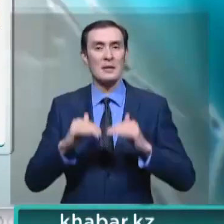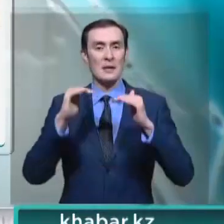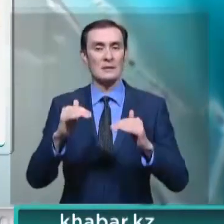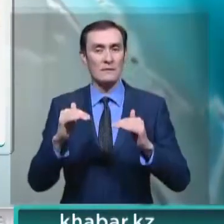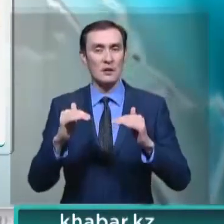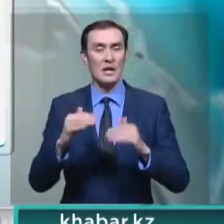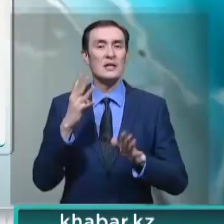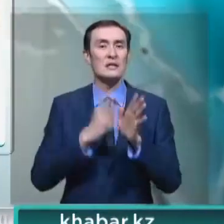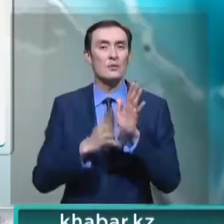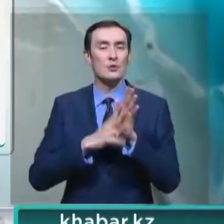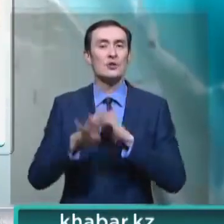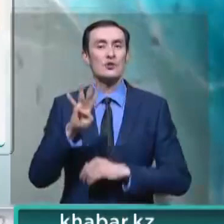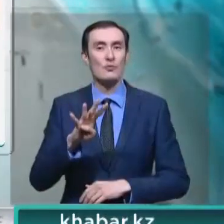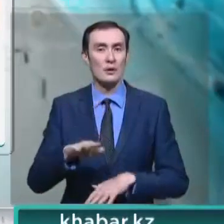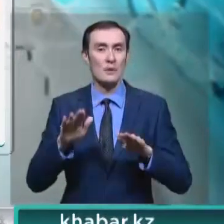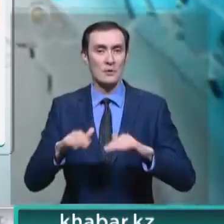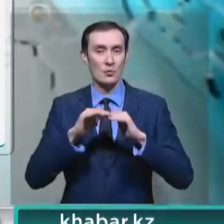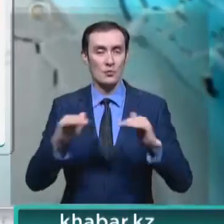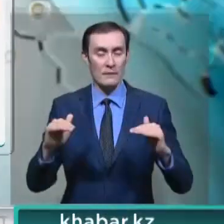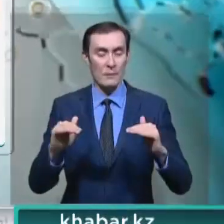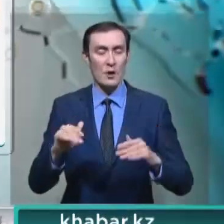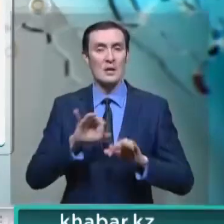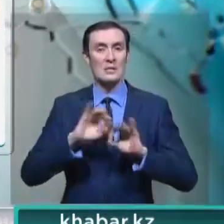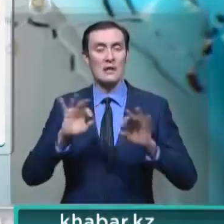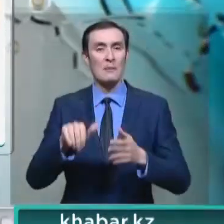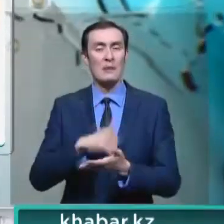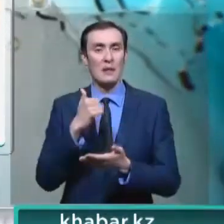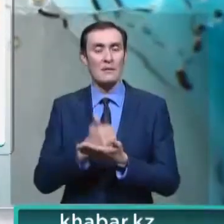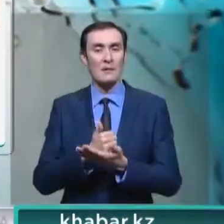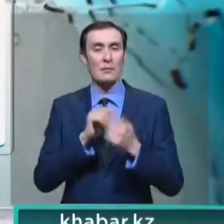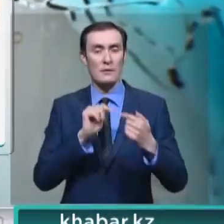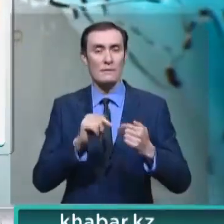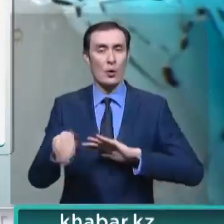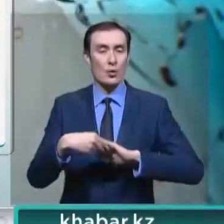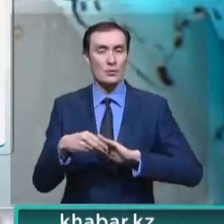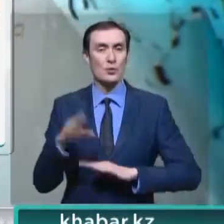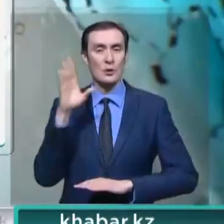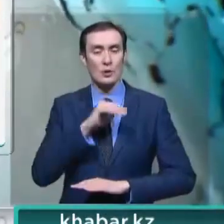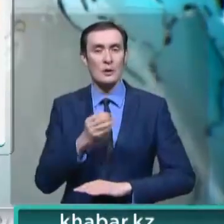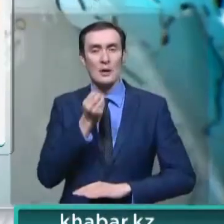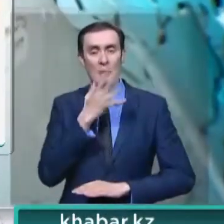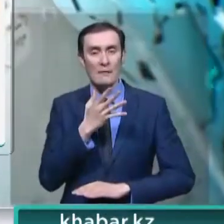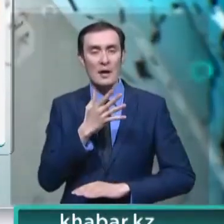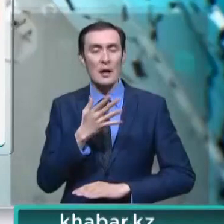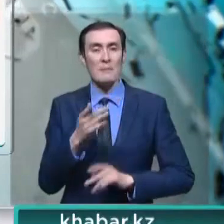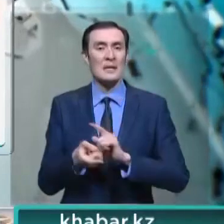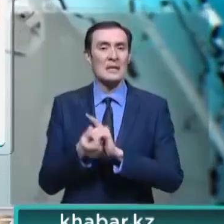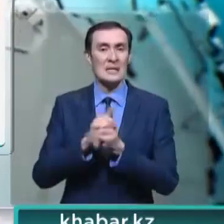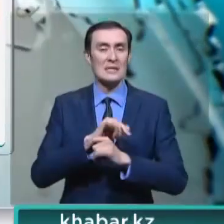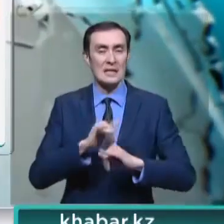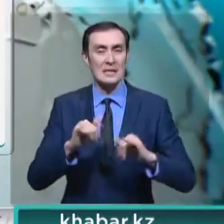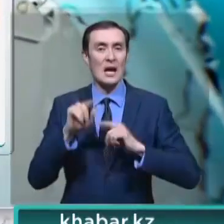выше на 94 место. По словам главного борца с коррупцией, этого удалось достичь благодаря политическим